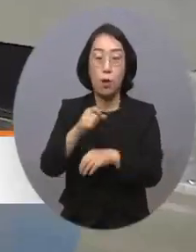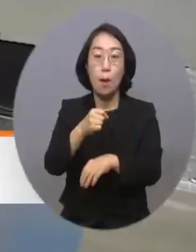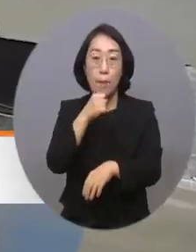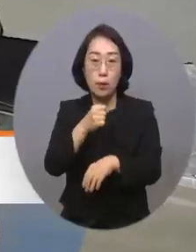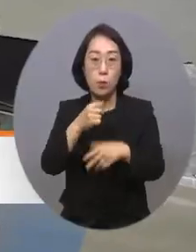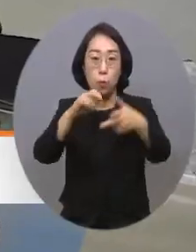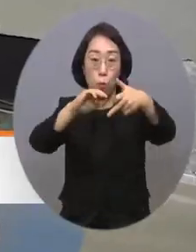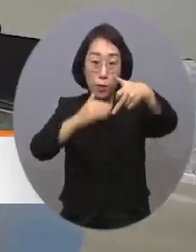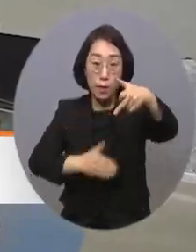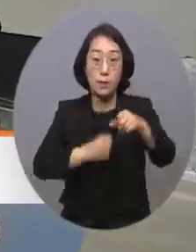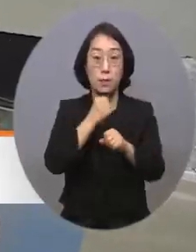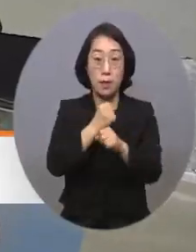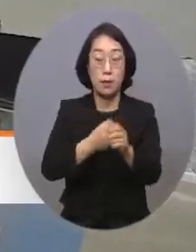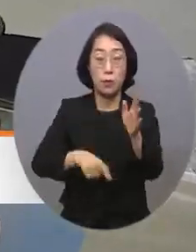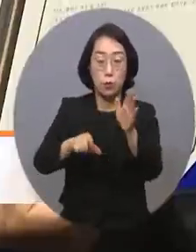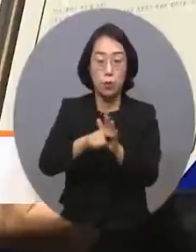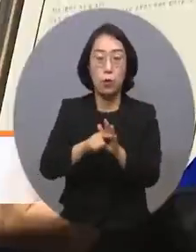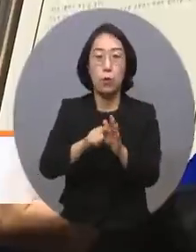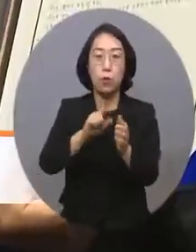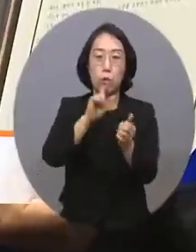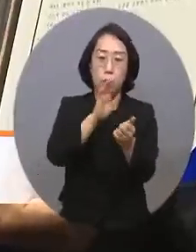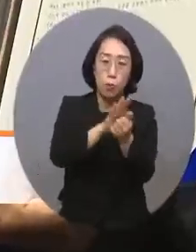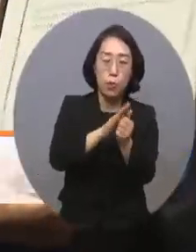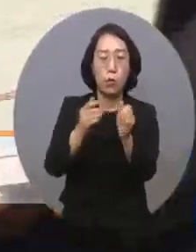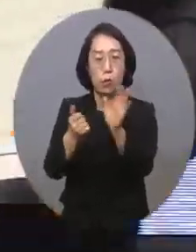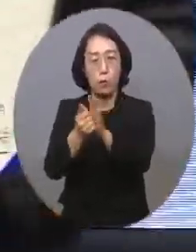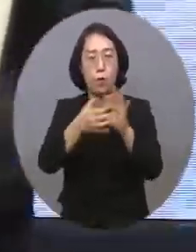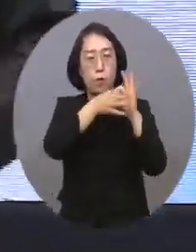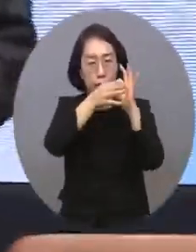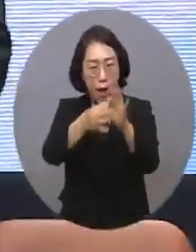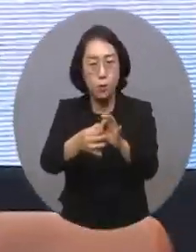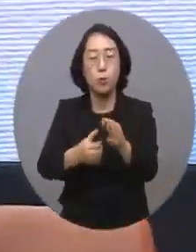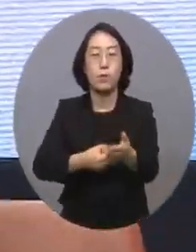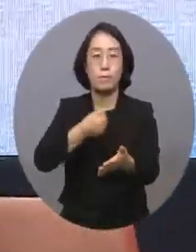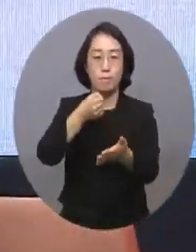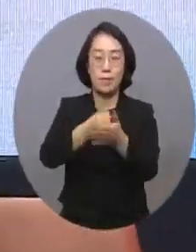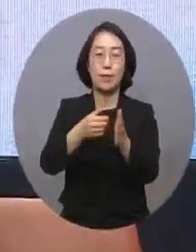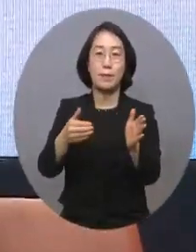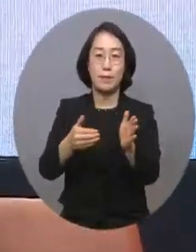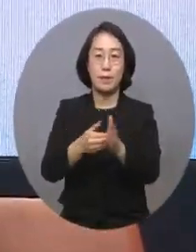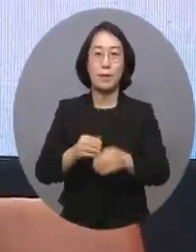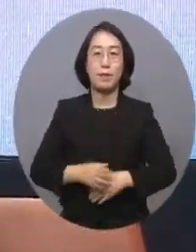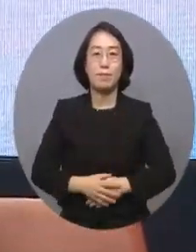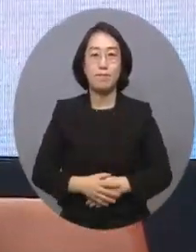방송 콘텐츠 개발을 위해 지속적인 협력 관계를 유지하기로 다짐했습니다.